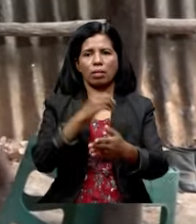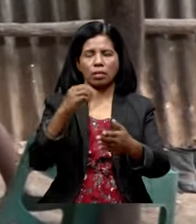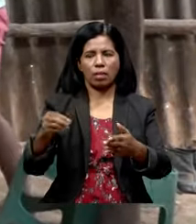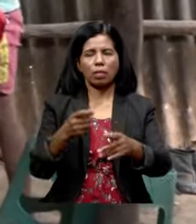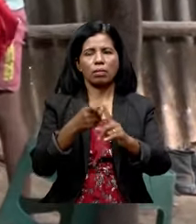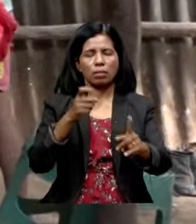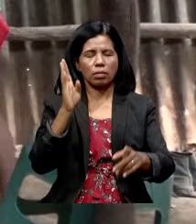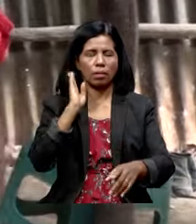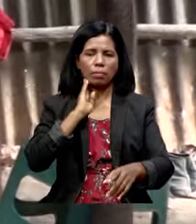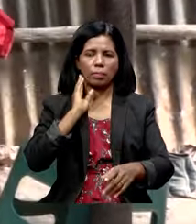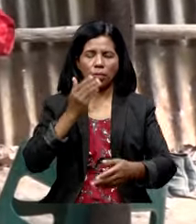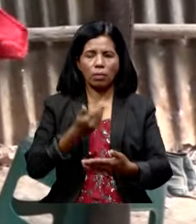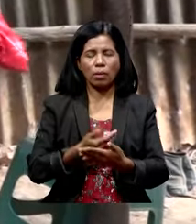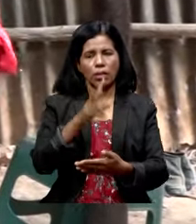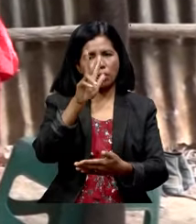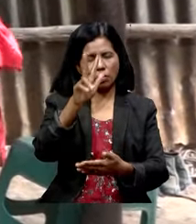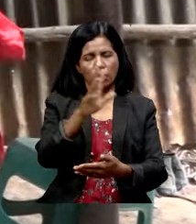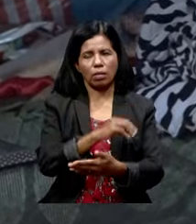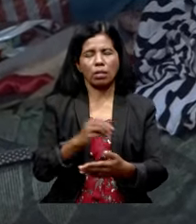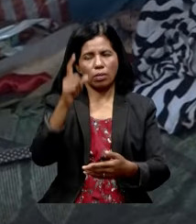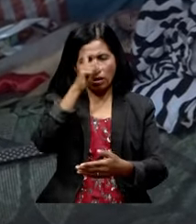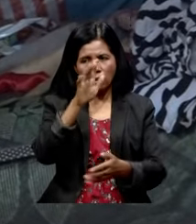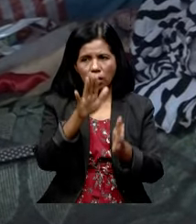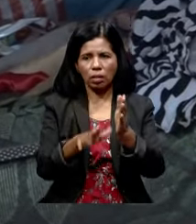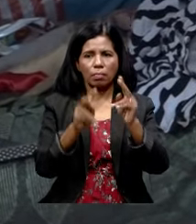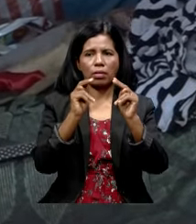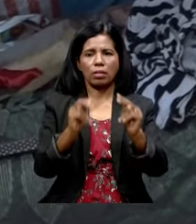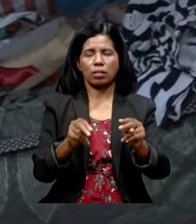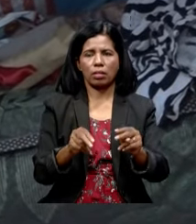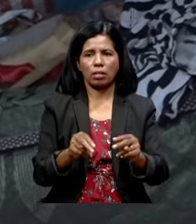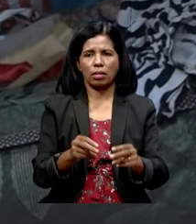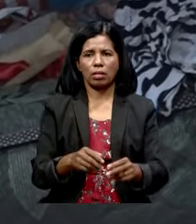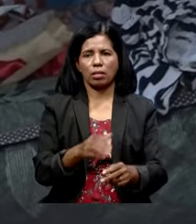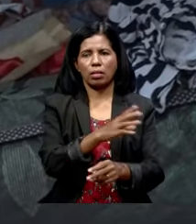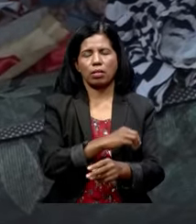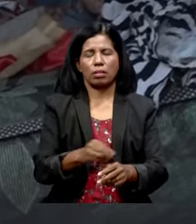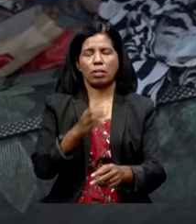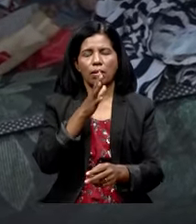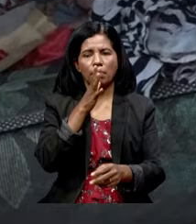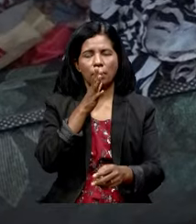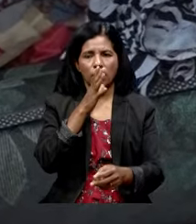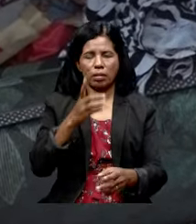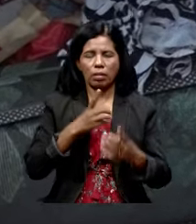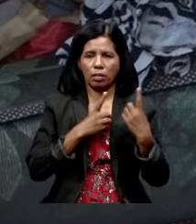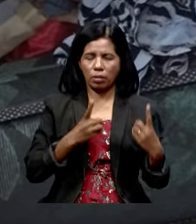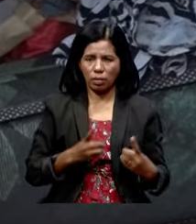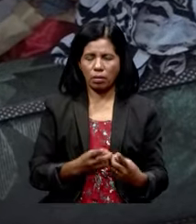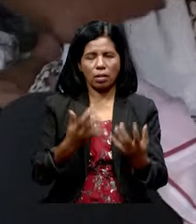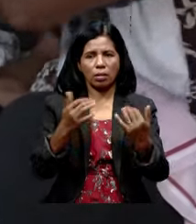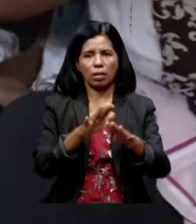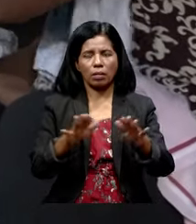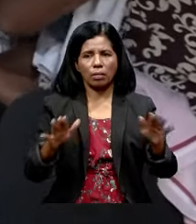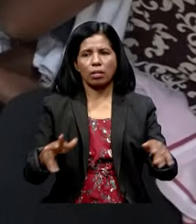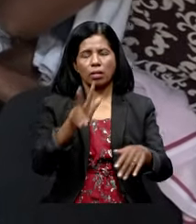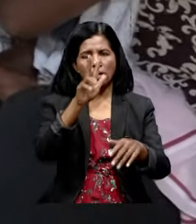usi ne be uang nain tolu, ne be ma kuidari ki precisa tebes ina nye domi. Ora shni dedau, labare ki